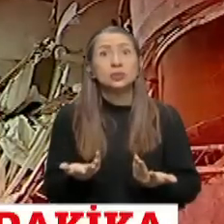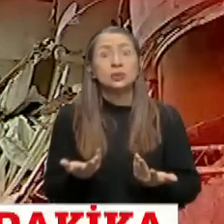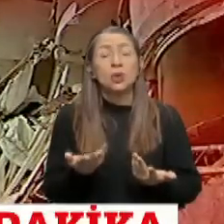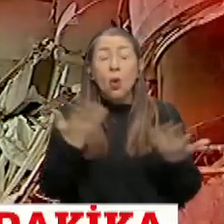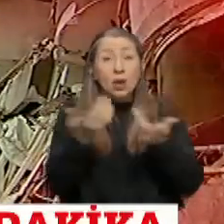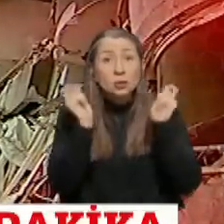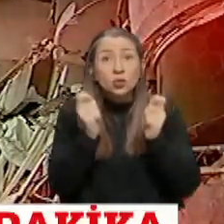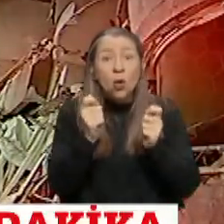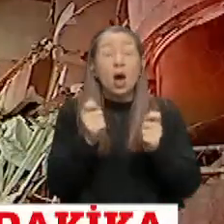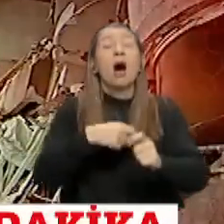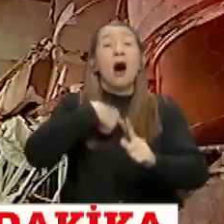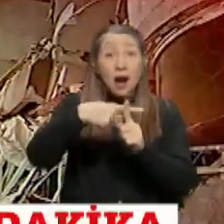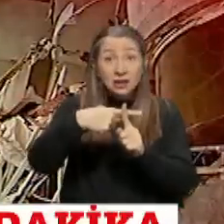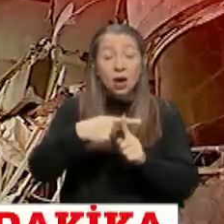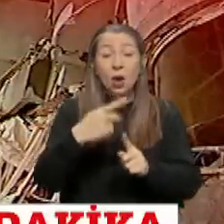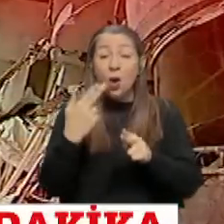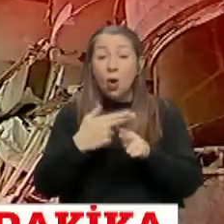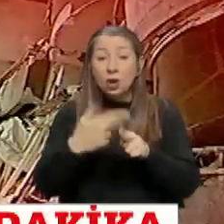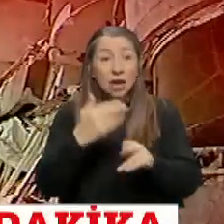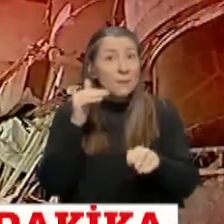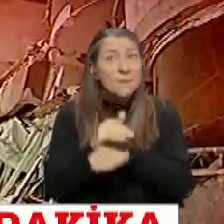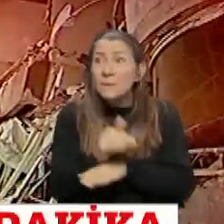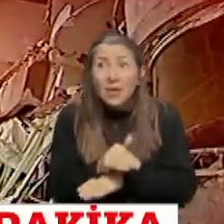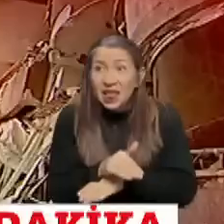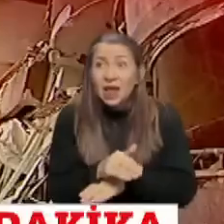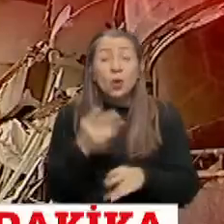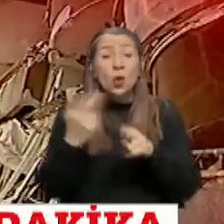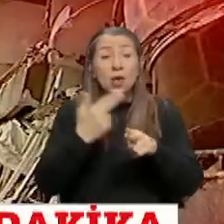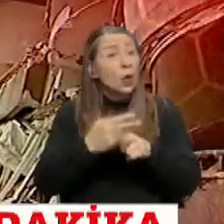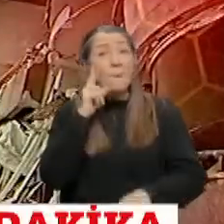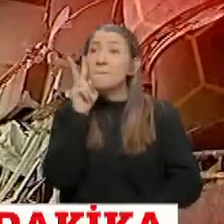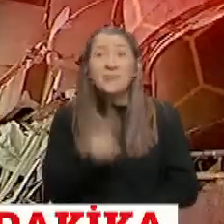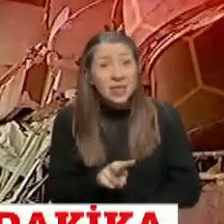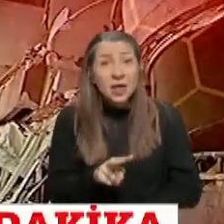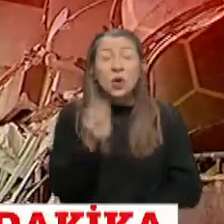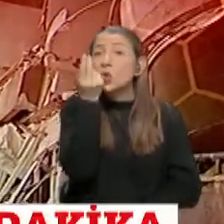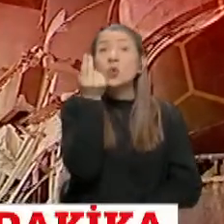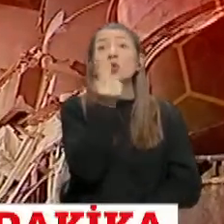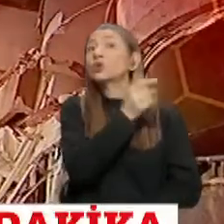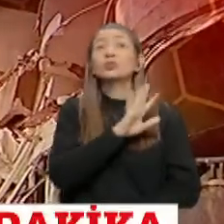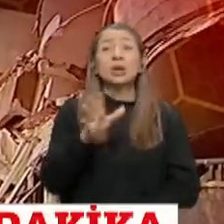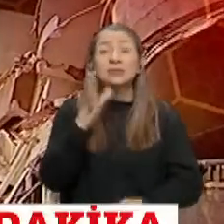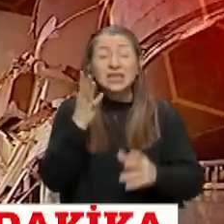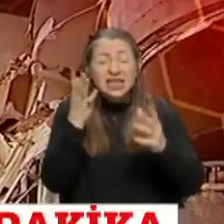O kadar zor ki üstelik örneklerini yaşamışken, üstelik unutmayacağımız